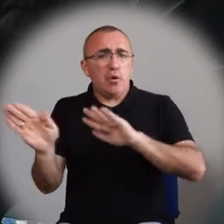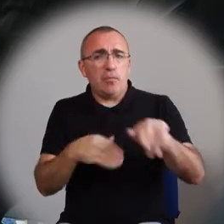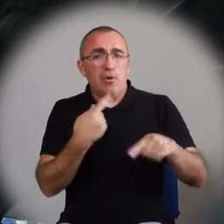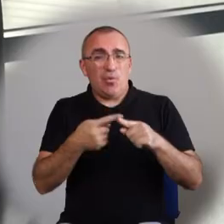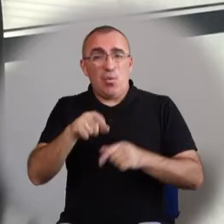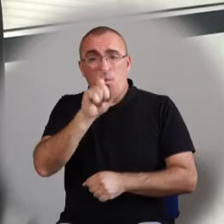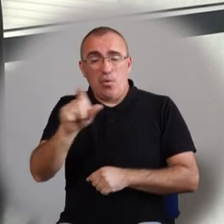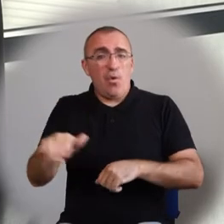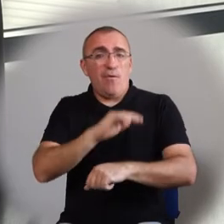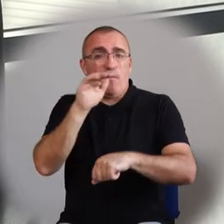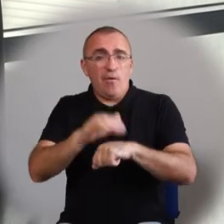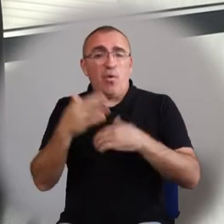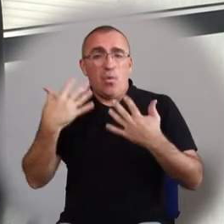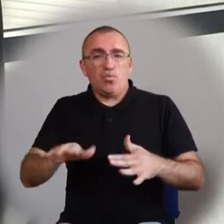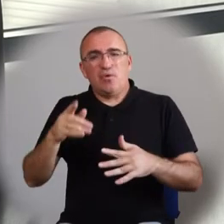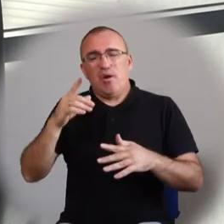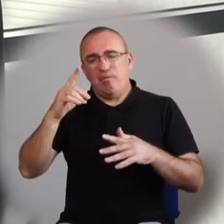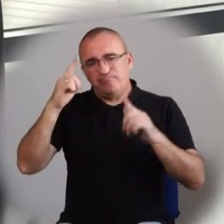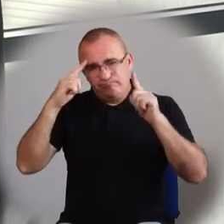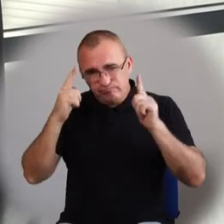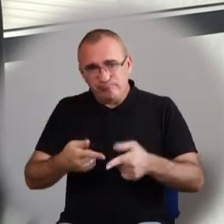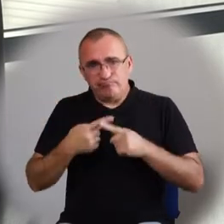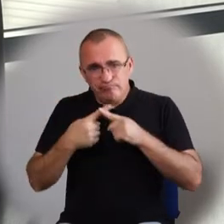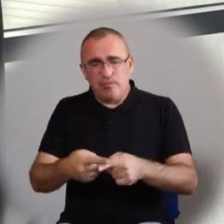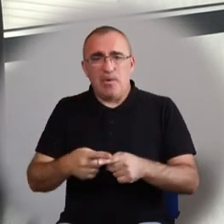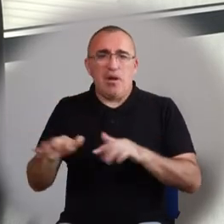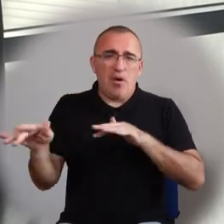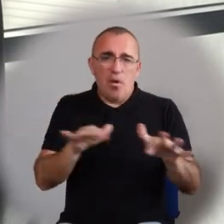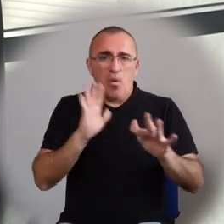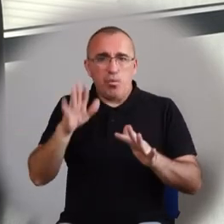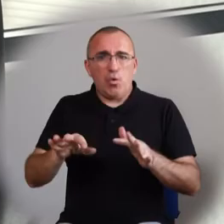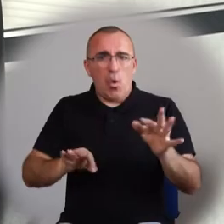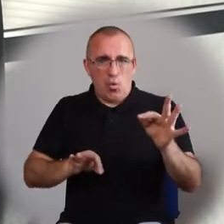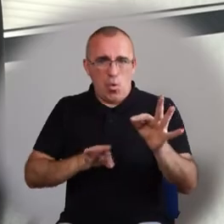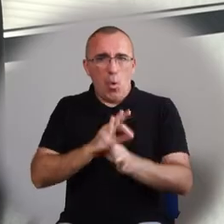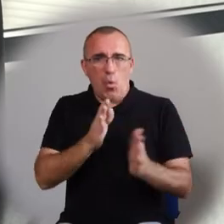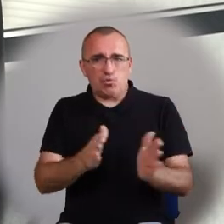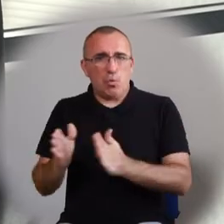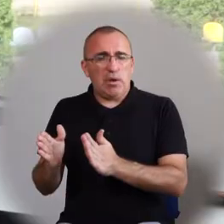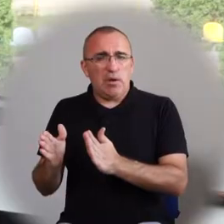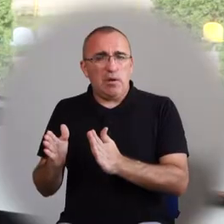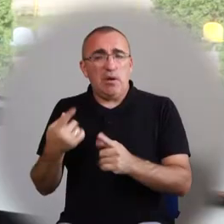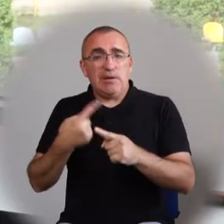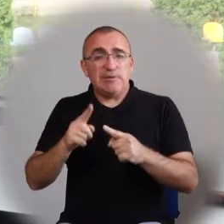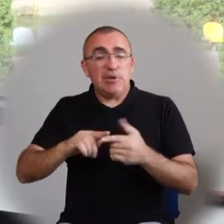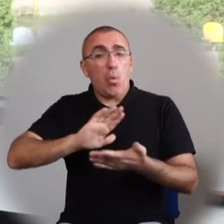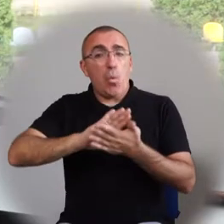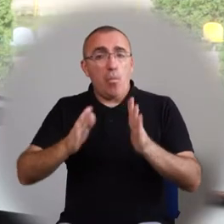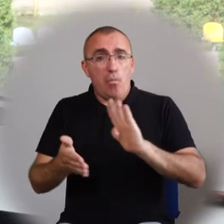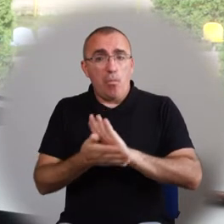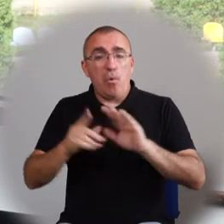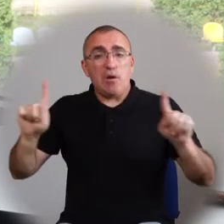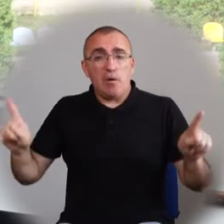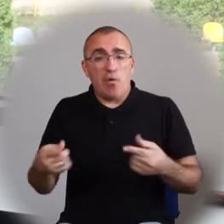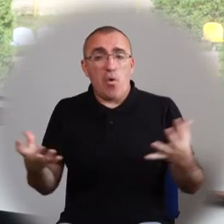що після того, як уже люди, ну, фактично вже змирилися, процес буде рухатись конструктивно?